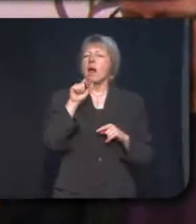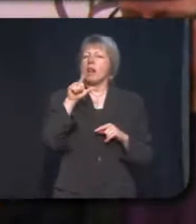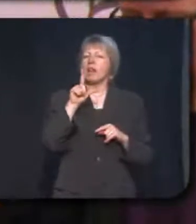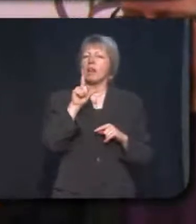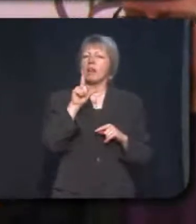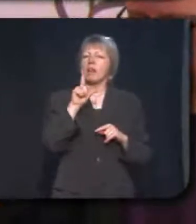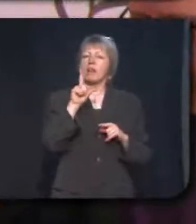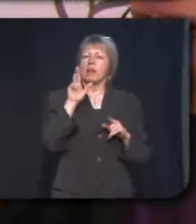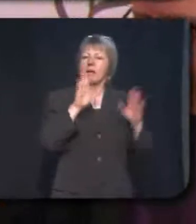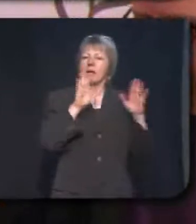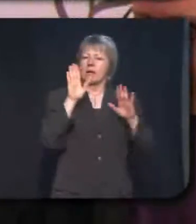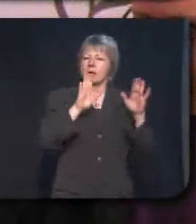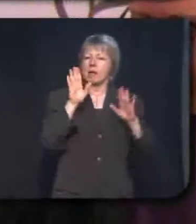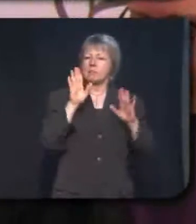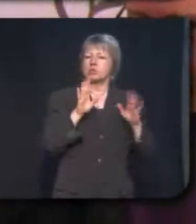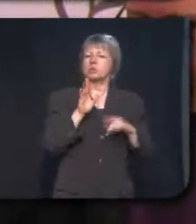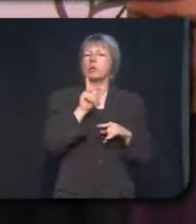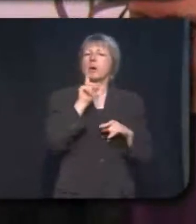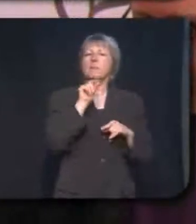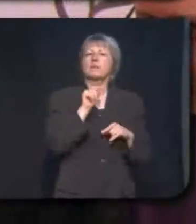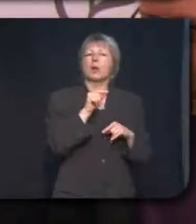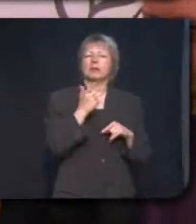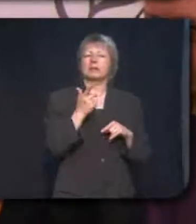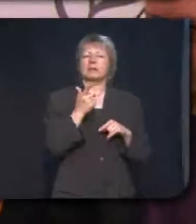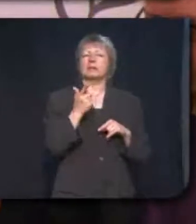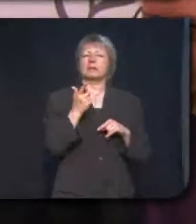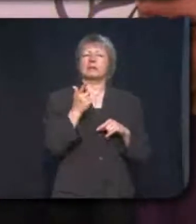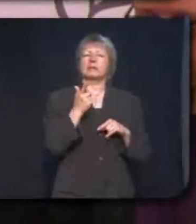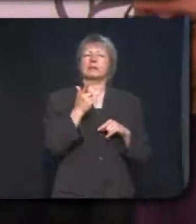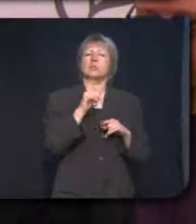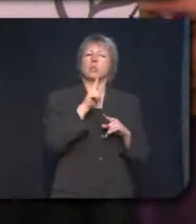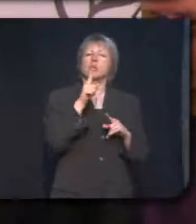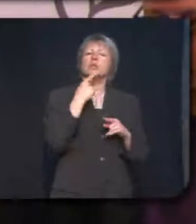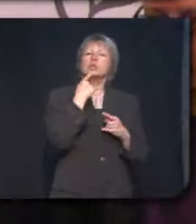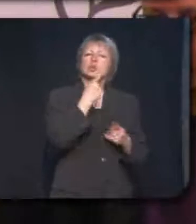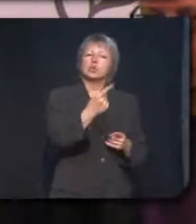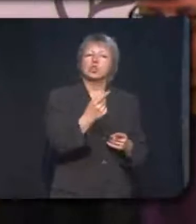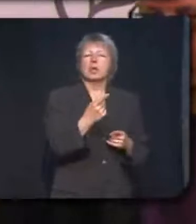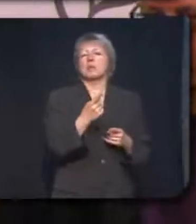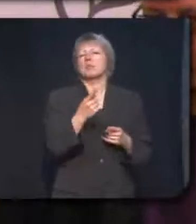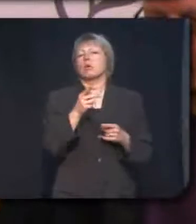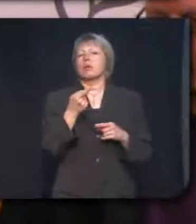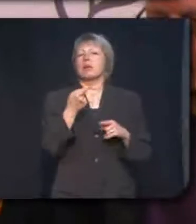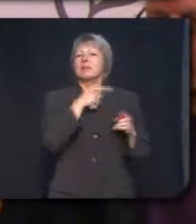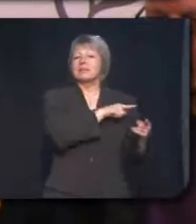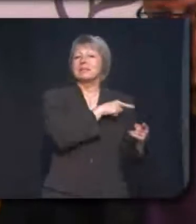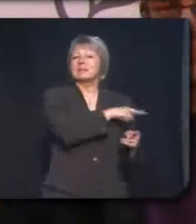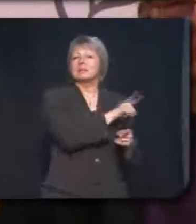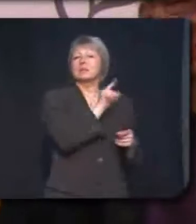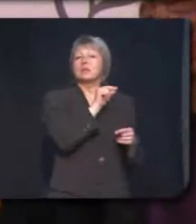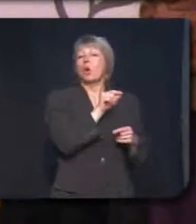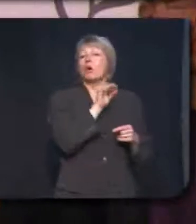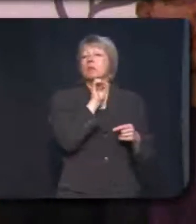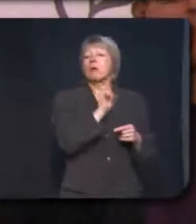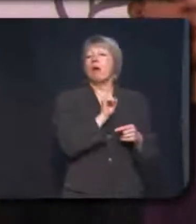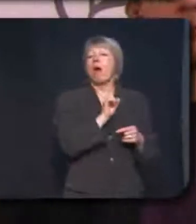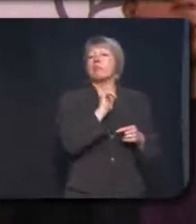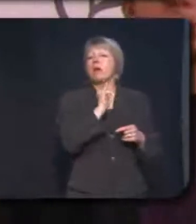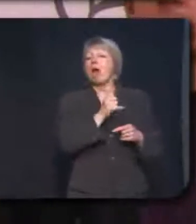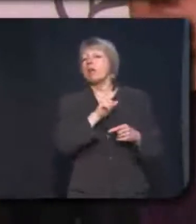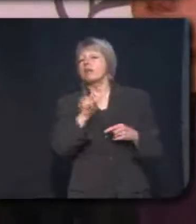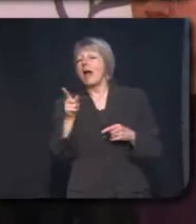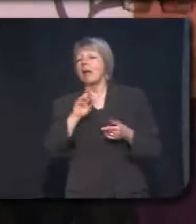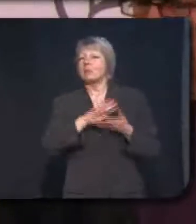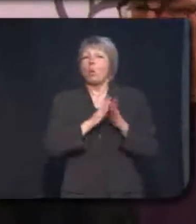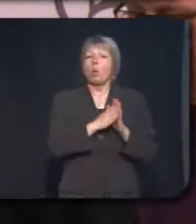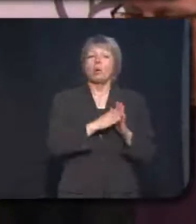das heißt man kann stimmen kumulieren man kann jedem Kandidaten nicht nur eine Stimme geben ja nein sondern man kann auch bis zu zum Beispiel drei Stimmen vergeben und danach nach